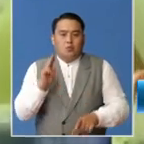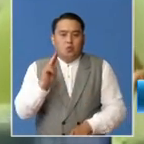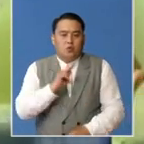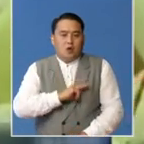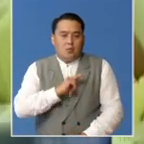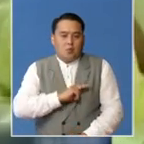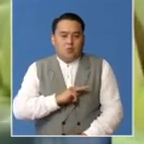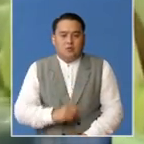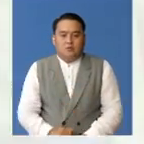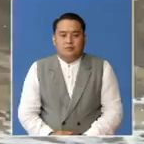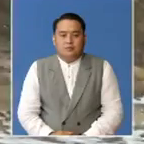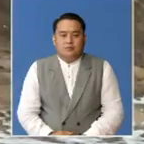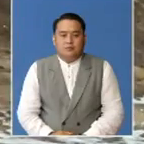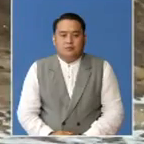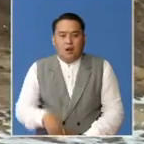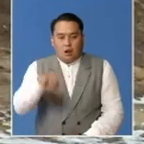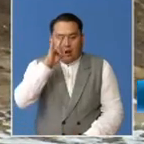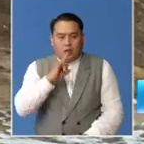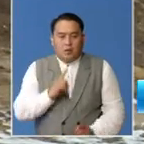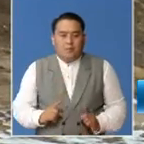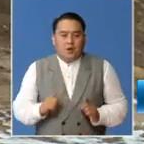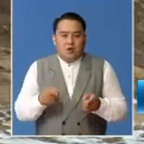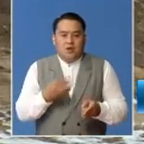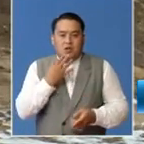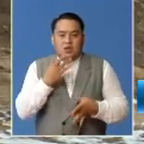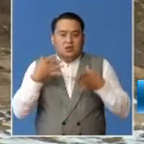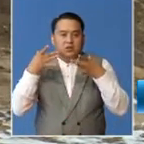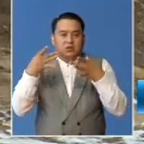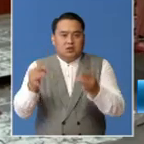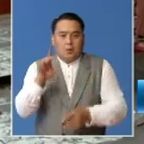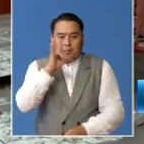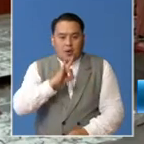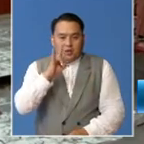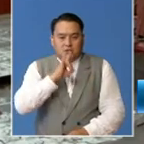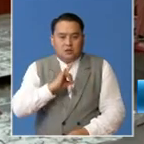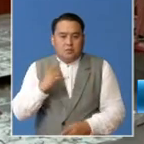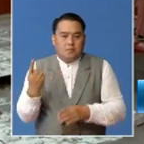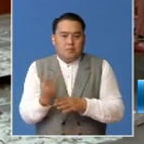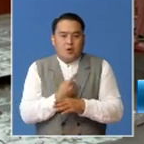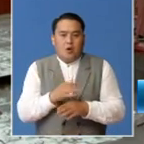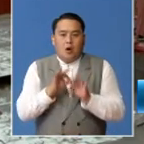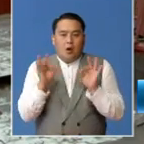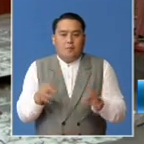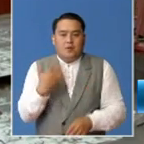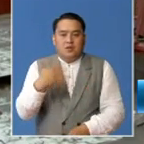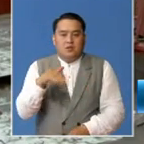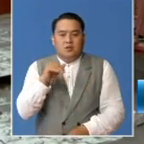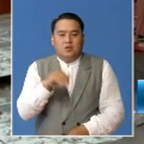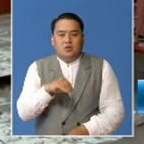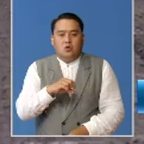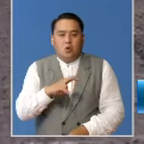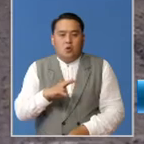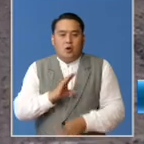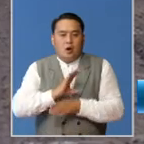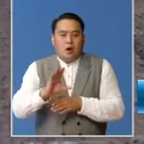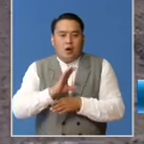в обычном режиме. Казахстан приступил к экспорту бензина. Первая партия светлых сортов в объеме 50 тысяч тонн уже